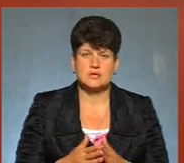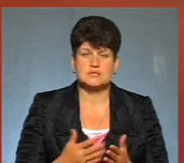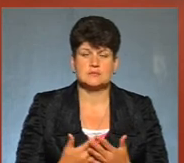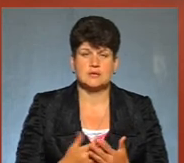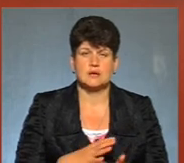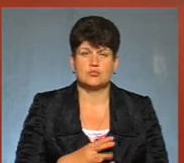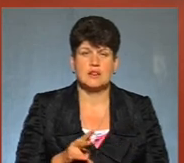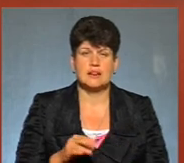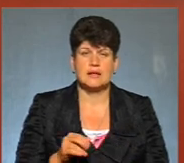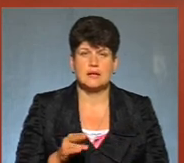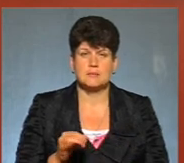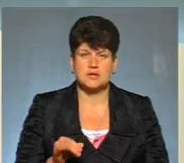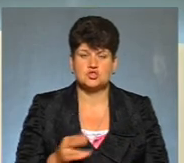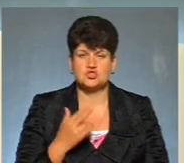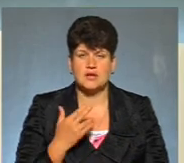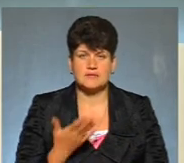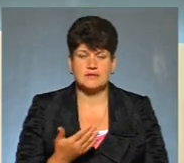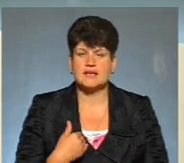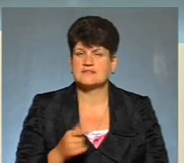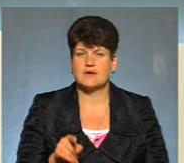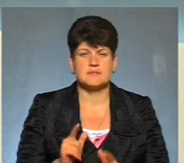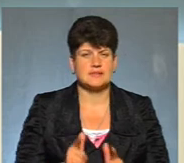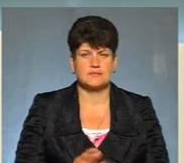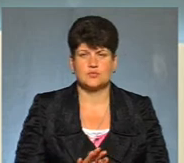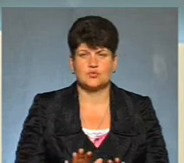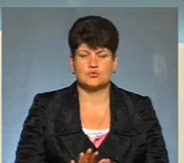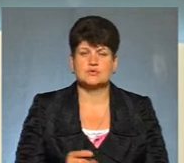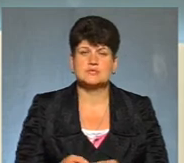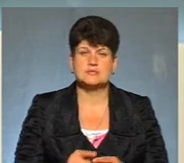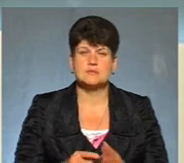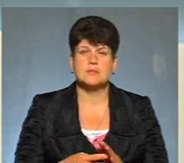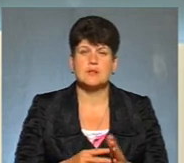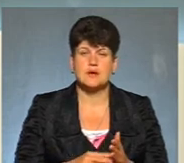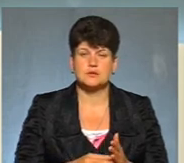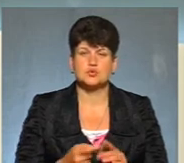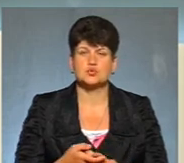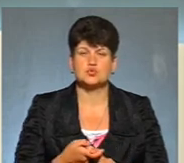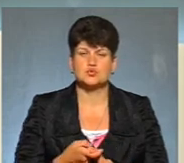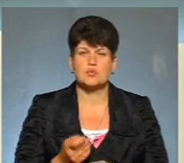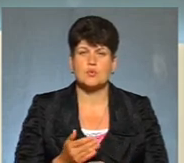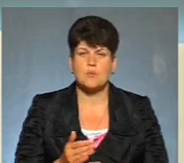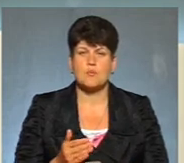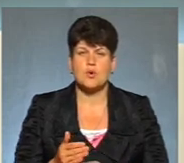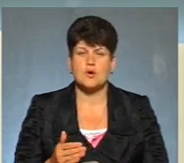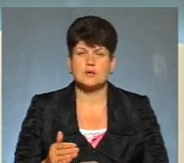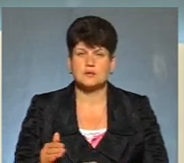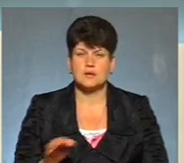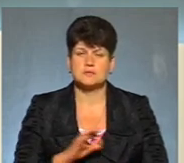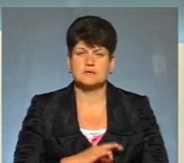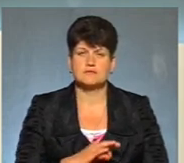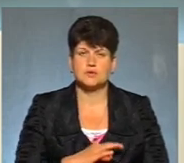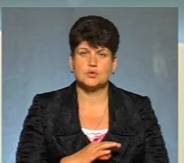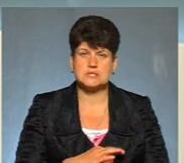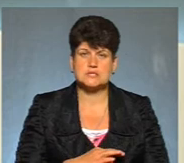чи червні? Я з вами не погоджуся. Такі плани стосовно поетапного